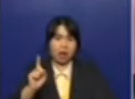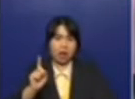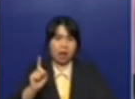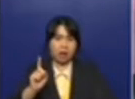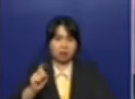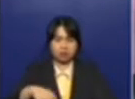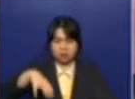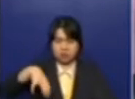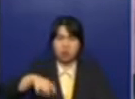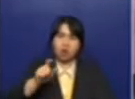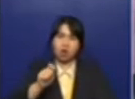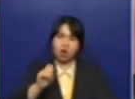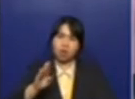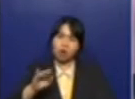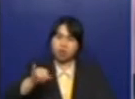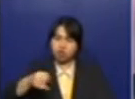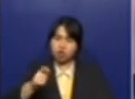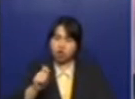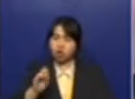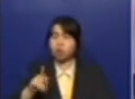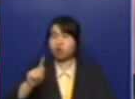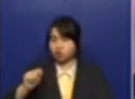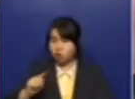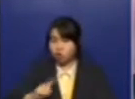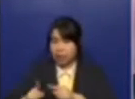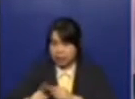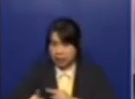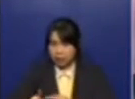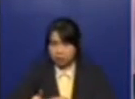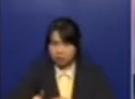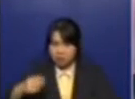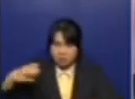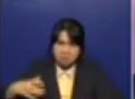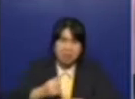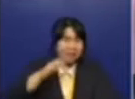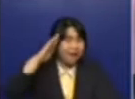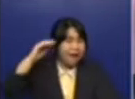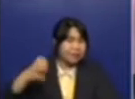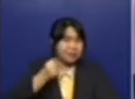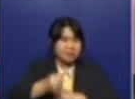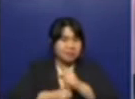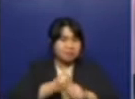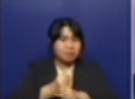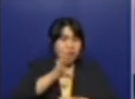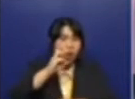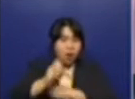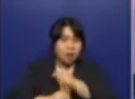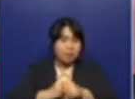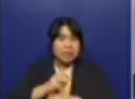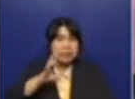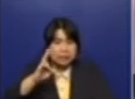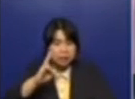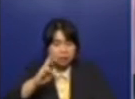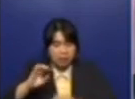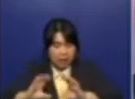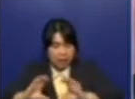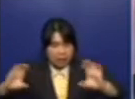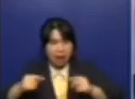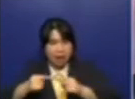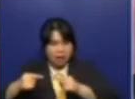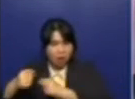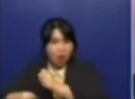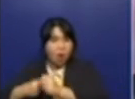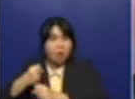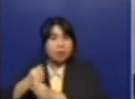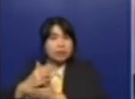ค์กรปกครองส่วนท้องถิ่นปฏิวัติมา 6-7 ปีนะครับเป็นรัฐบาลอีกปีครึ่งแ